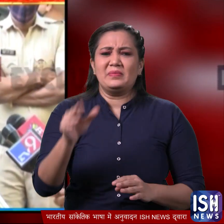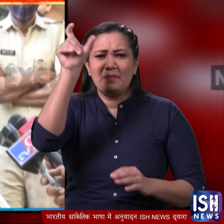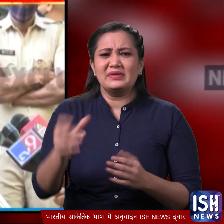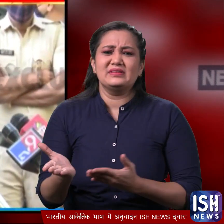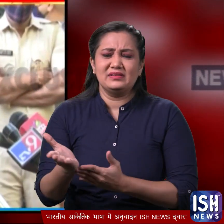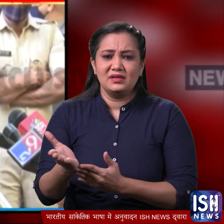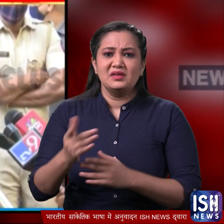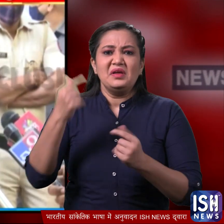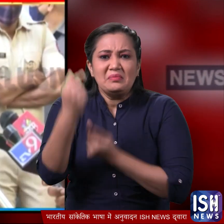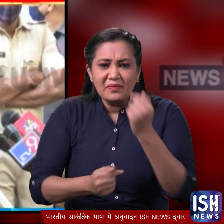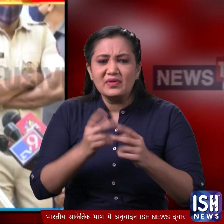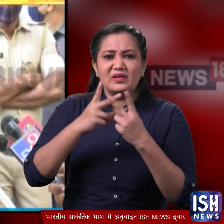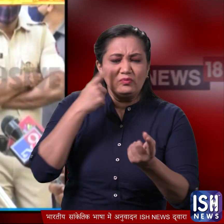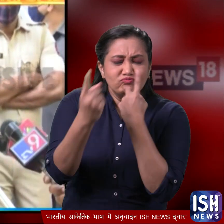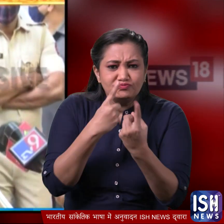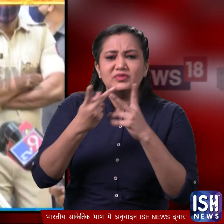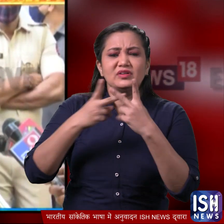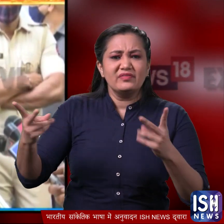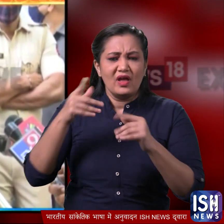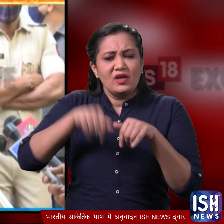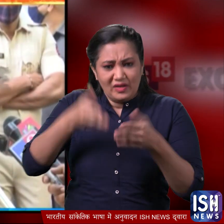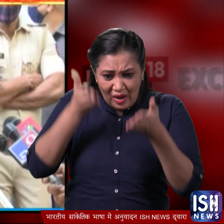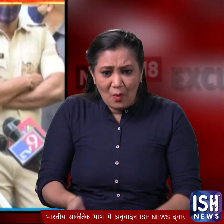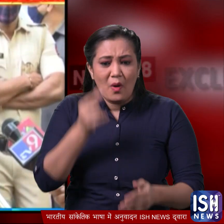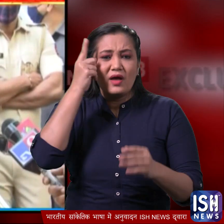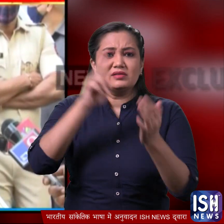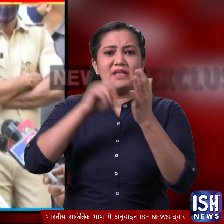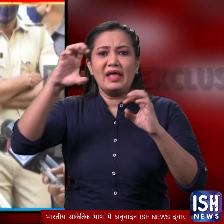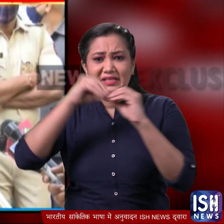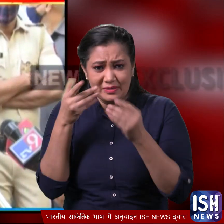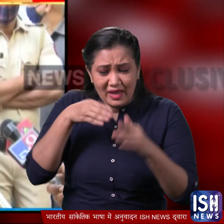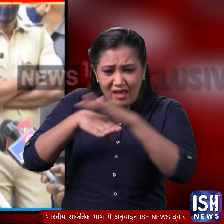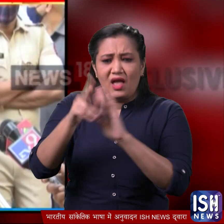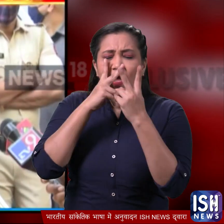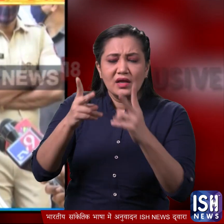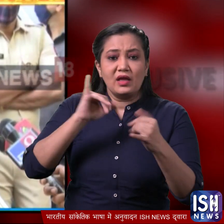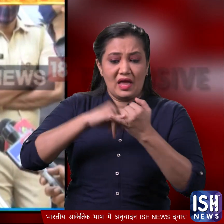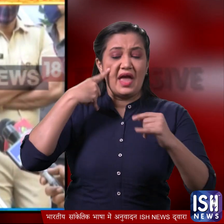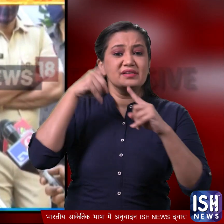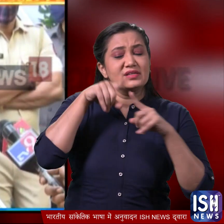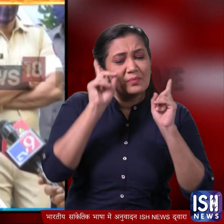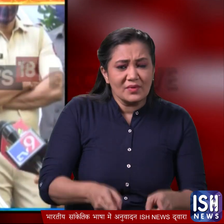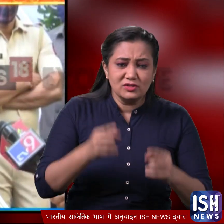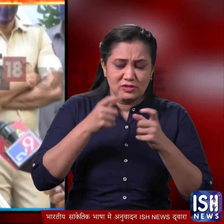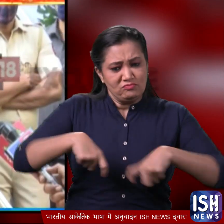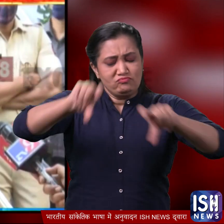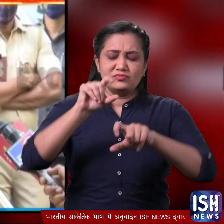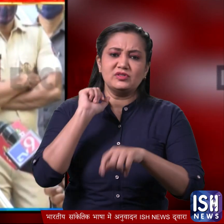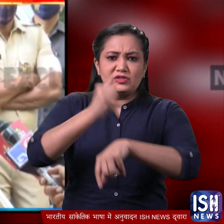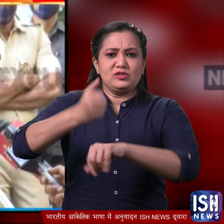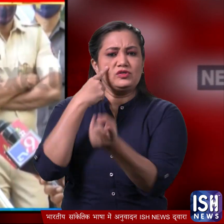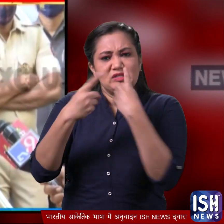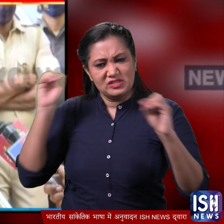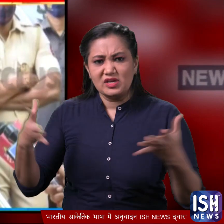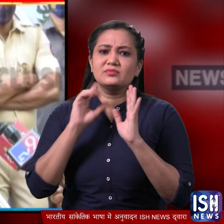में, प्रशासन में, केंद्रीय जांच एजेंसी में क्या होता है उस बारे में अब एसआईटी को गठित